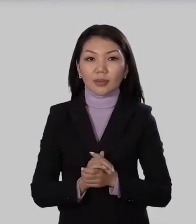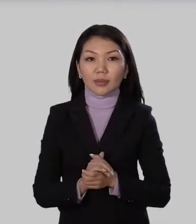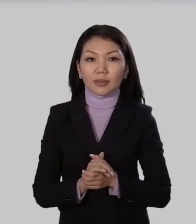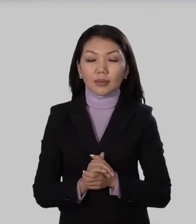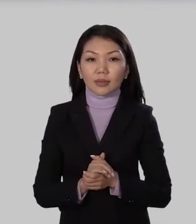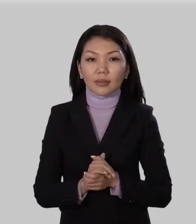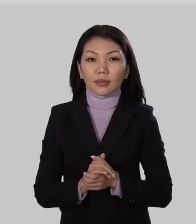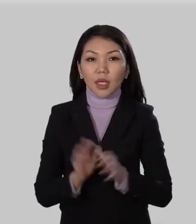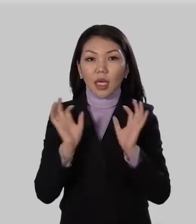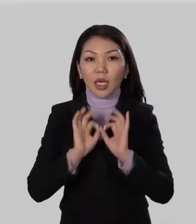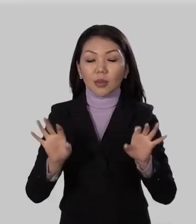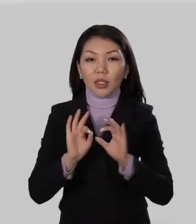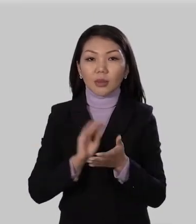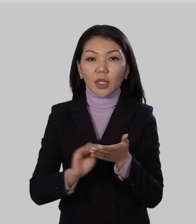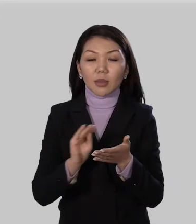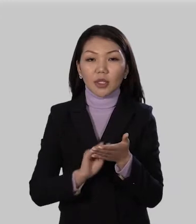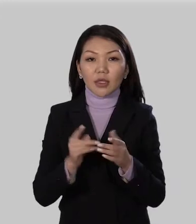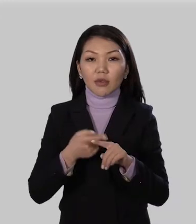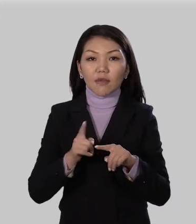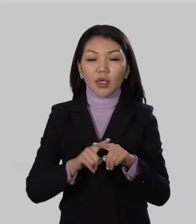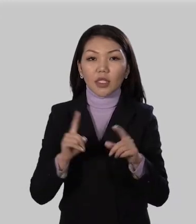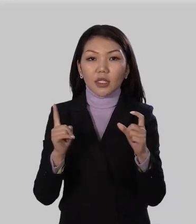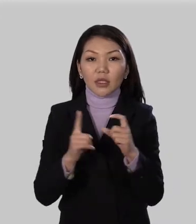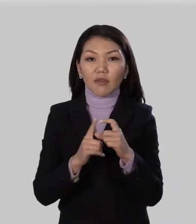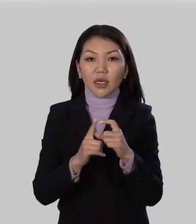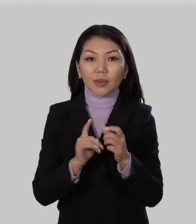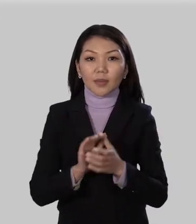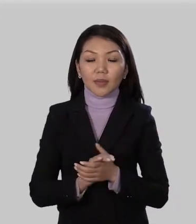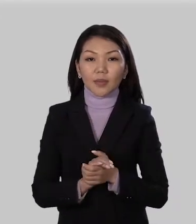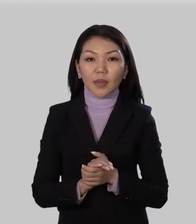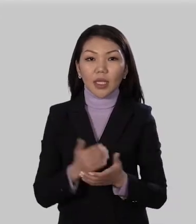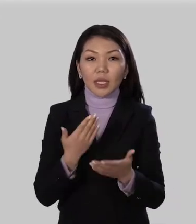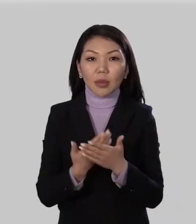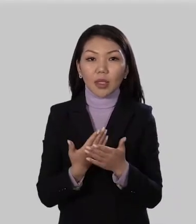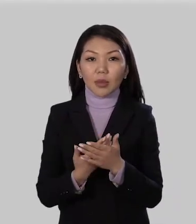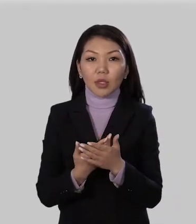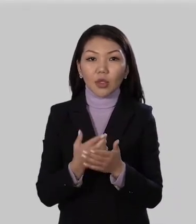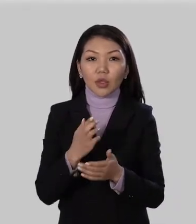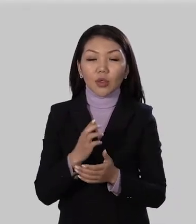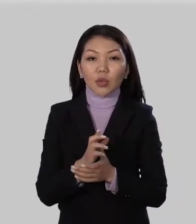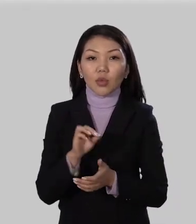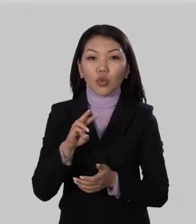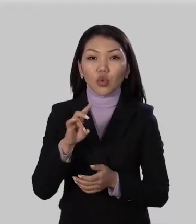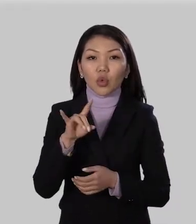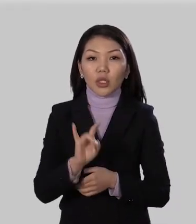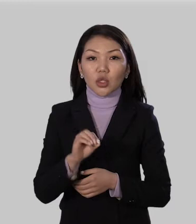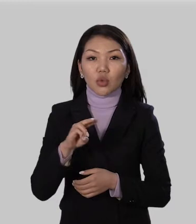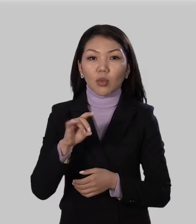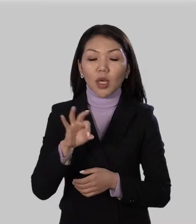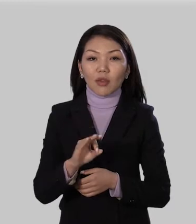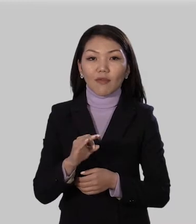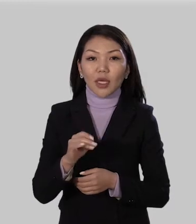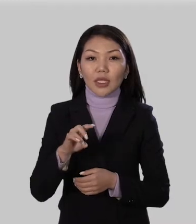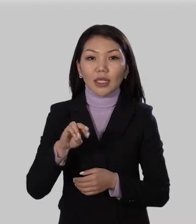S. Объясним написание приставок в этих словах. Например,